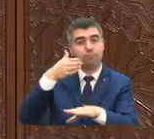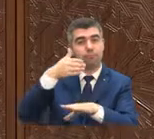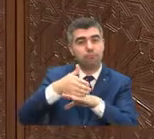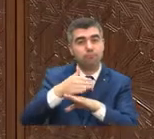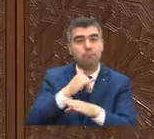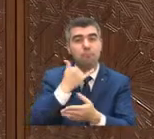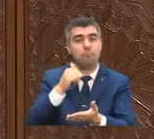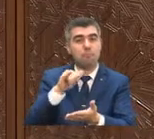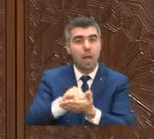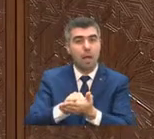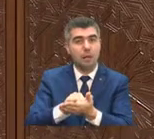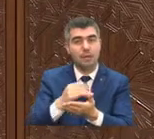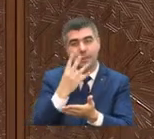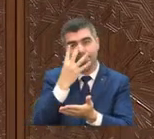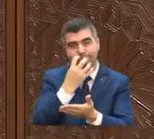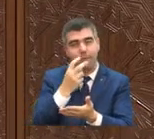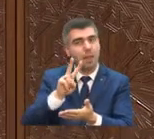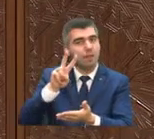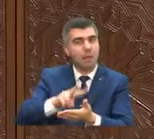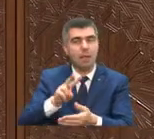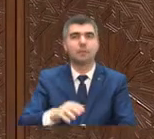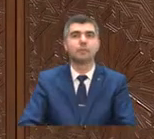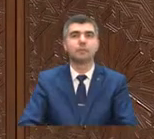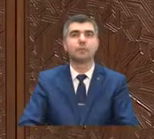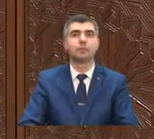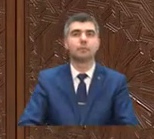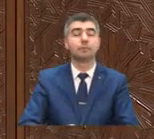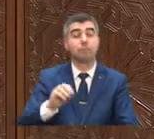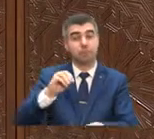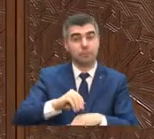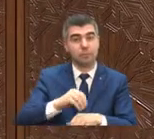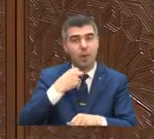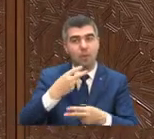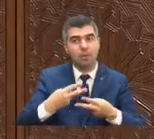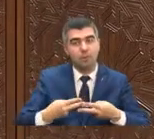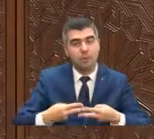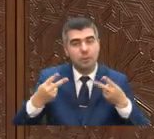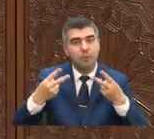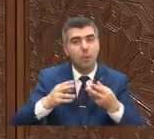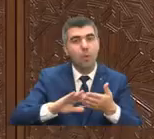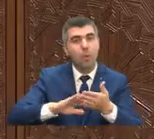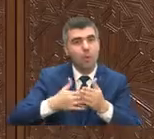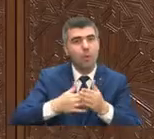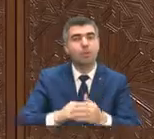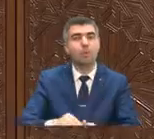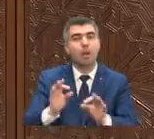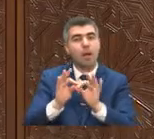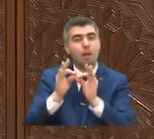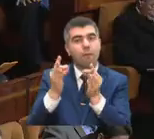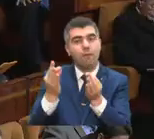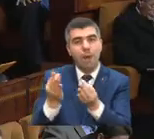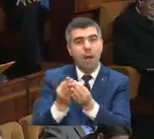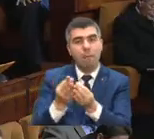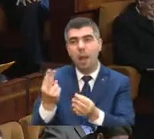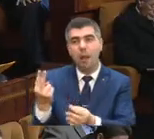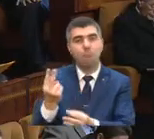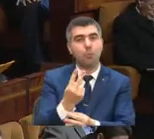الطريقة الشنيعة. وبالمناسبة أتقدم بتعازي الحارة إلى كل من عائلتي